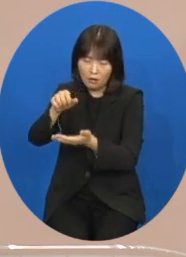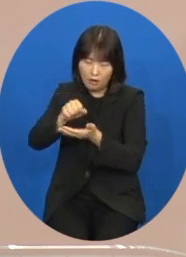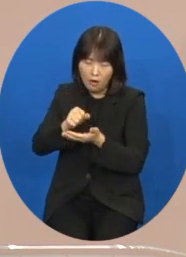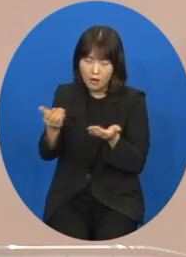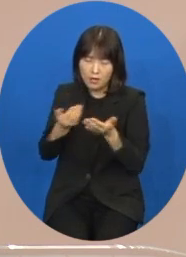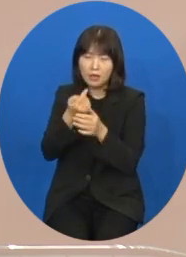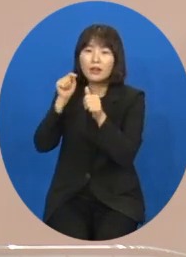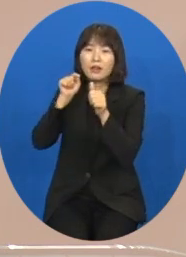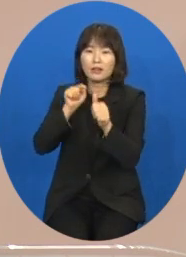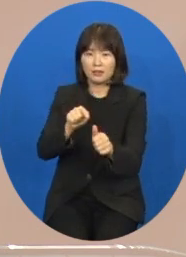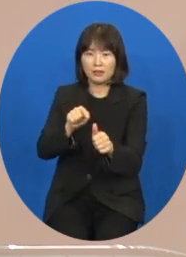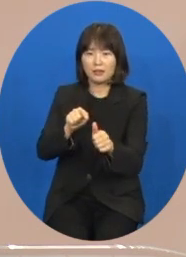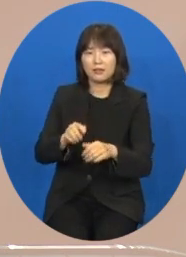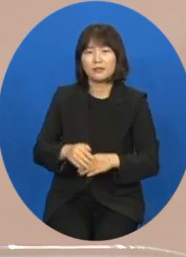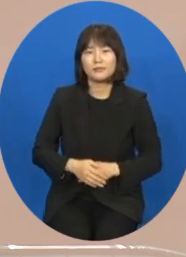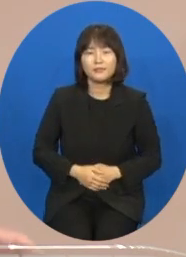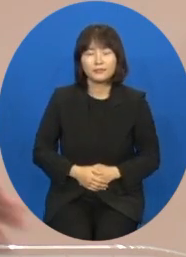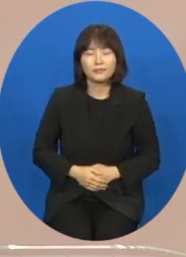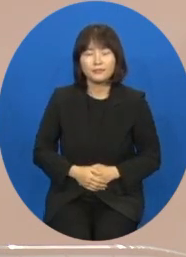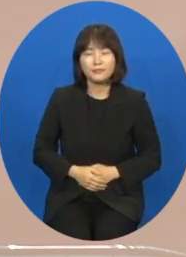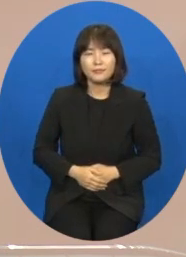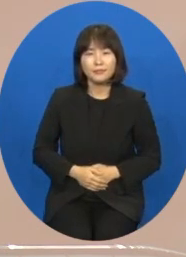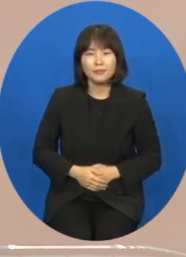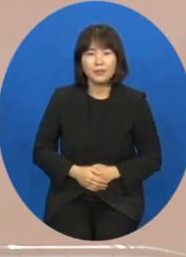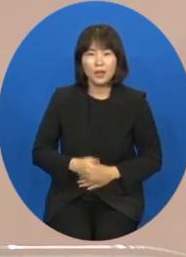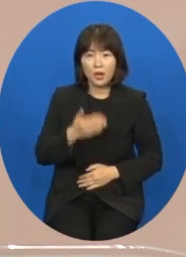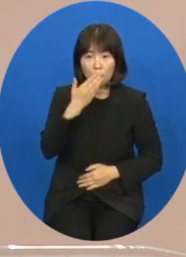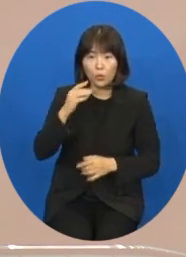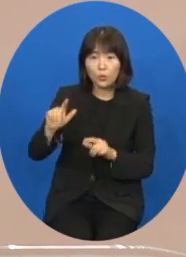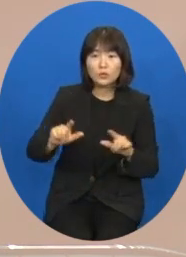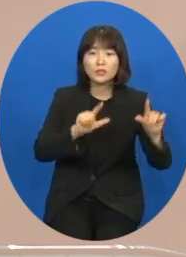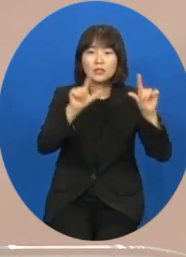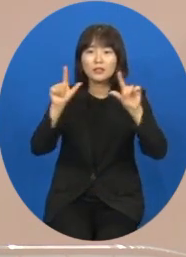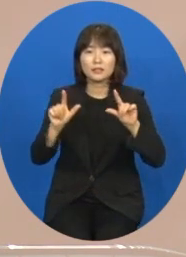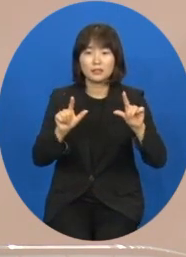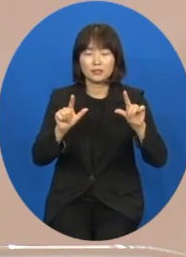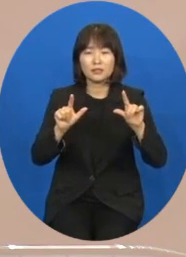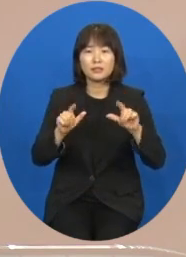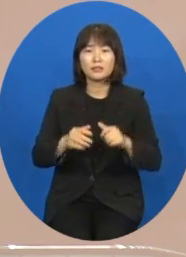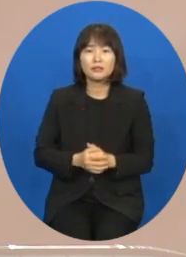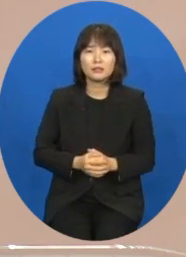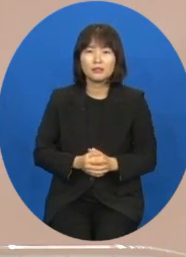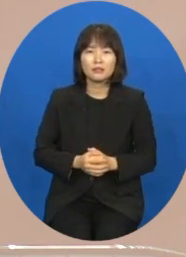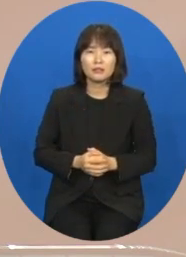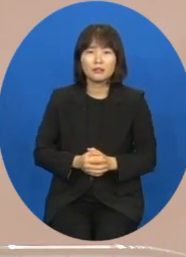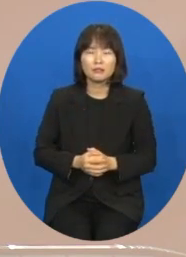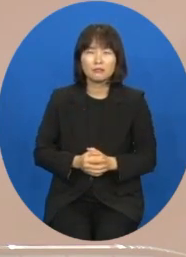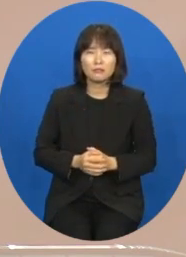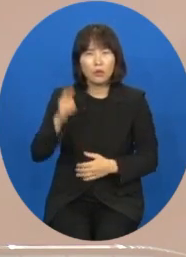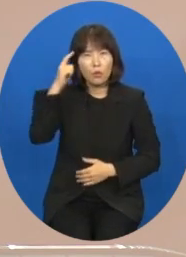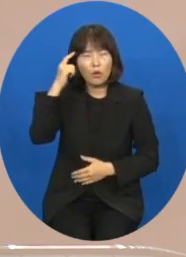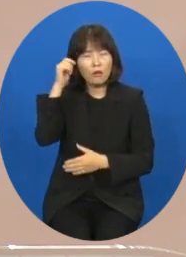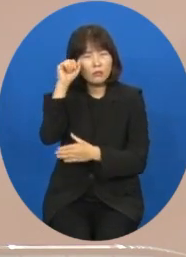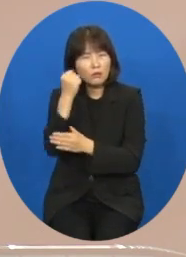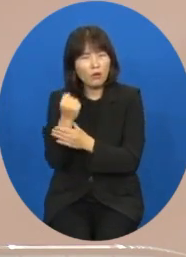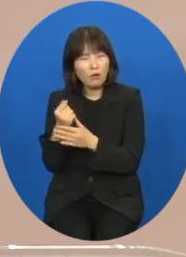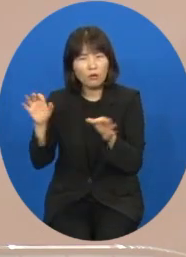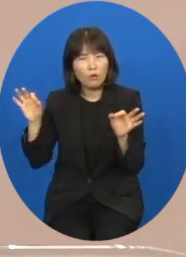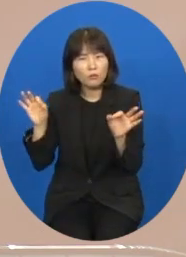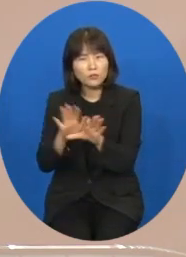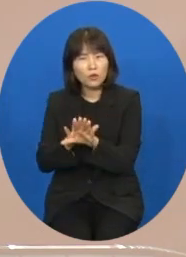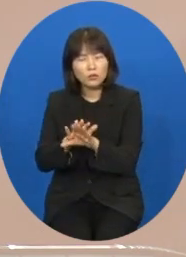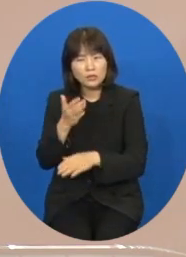얻으려고 일하여라. 이 먹고 사는 것이 어째서 썩어